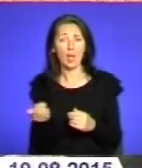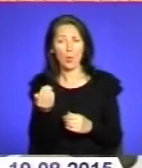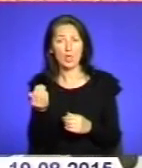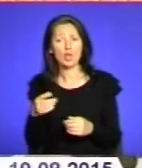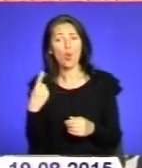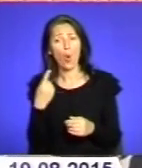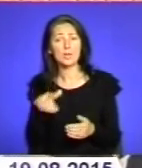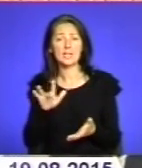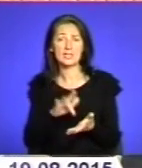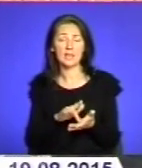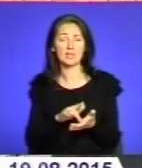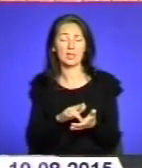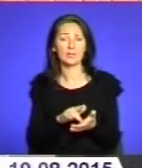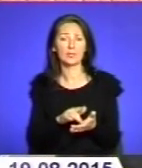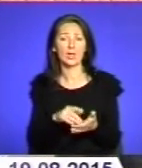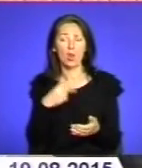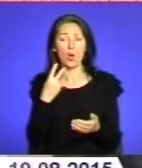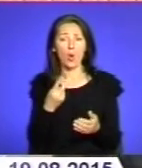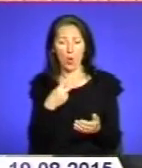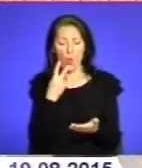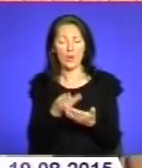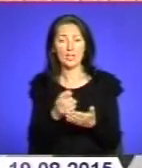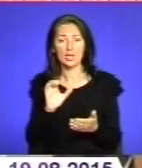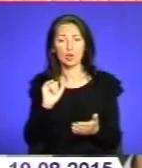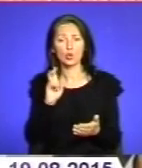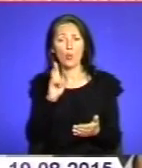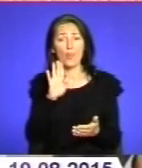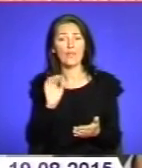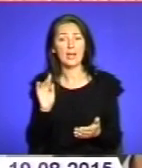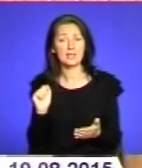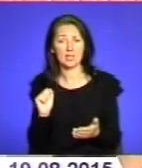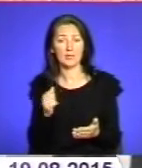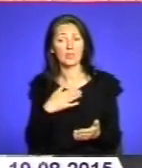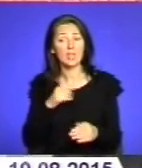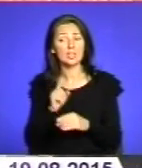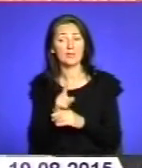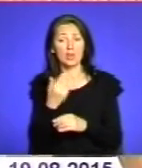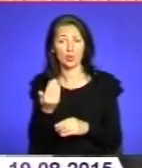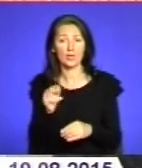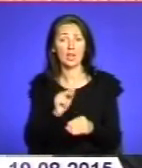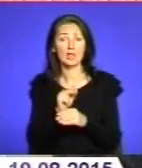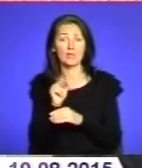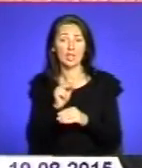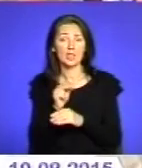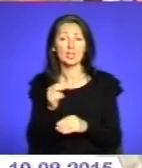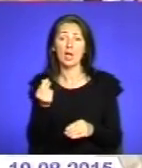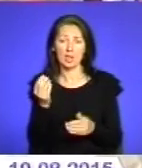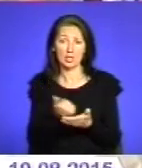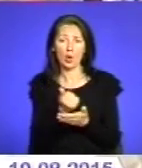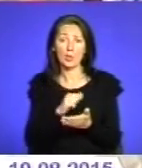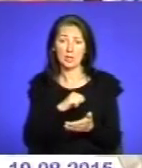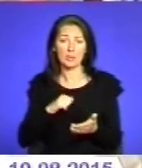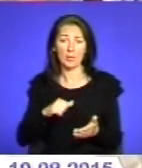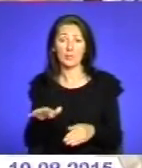центру у вигляді субвенції. Наше завдання – щоб вони навчилися заробляти. На